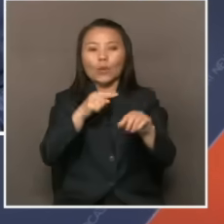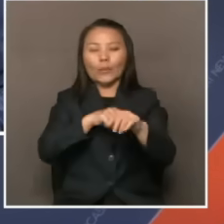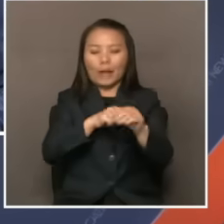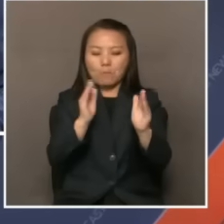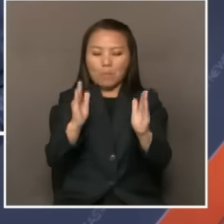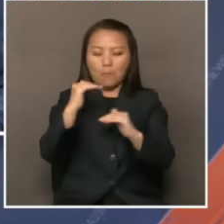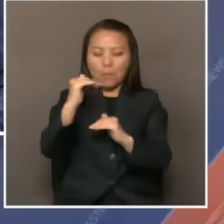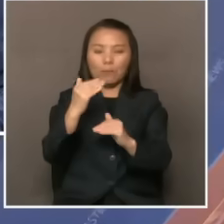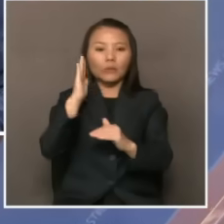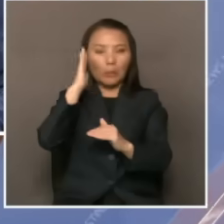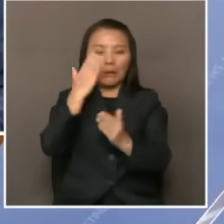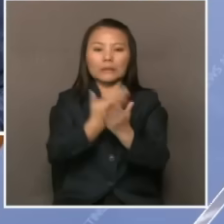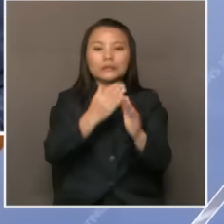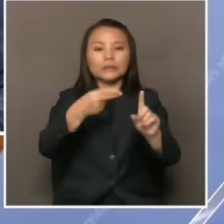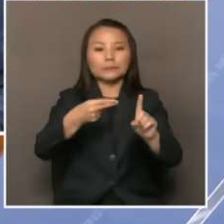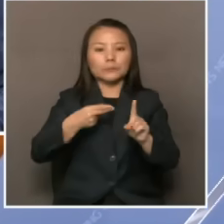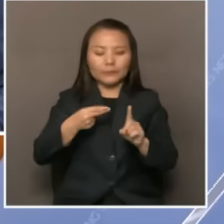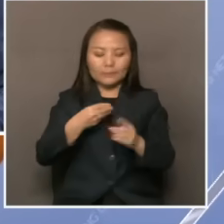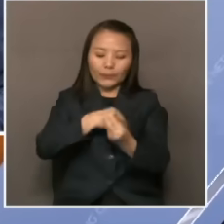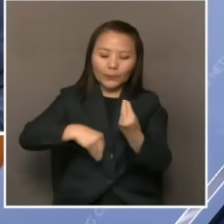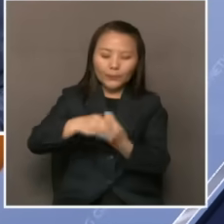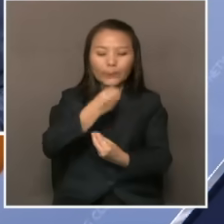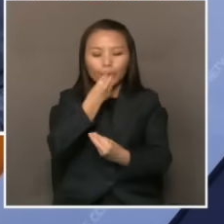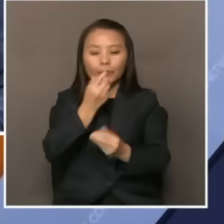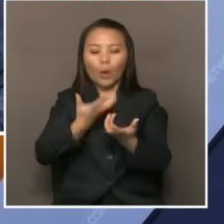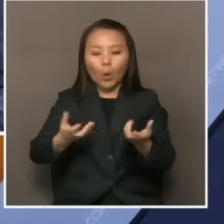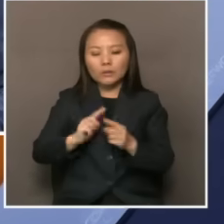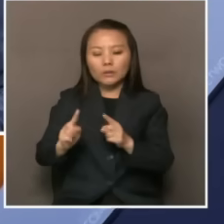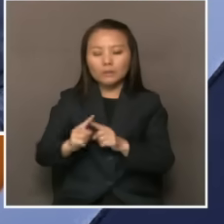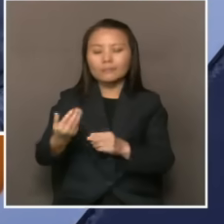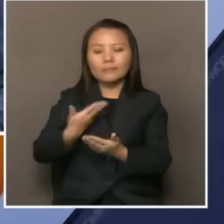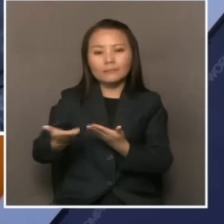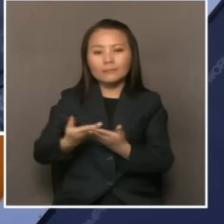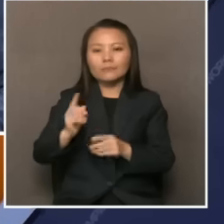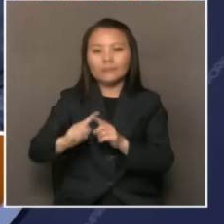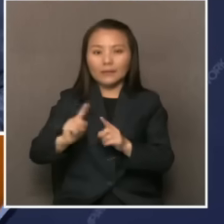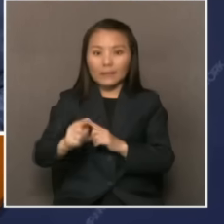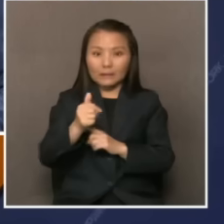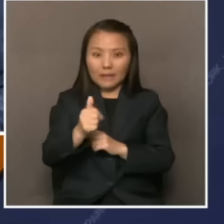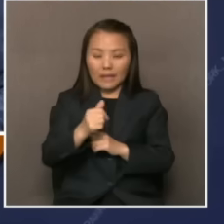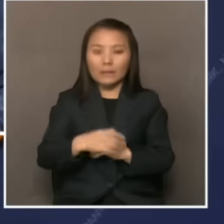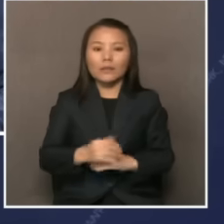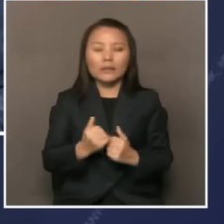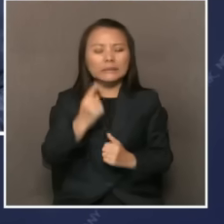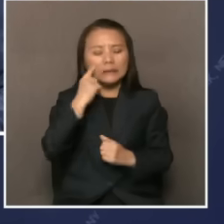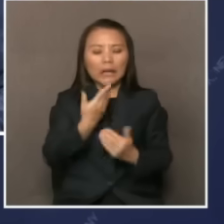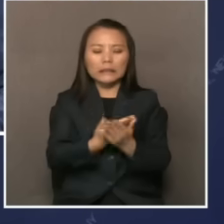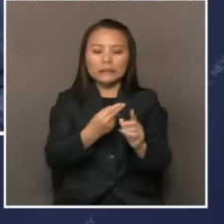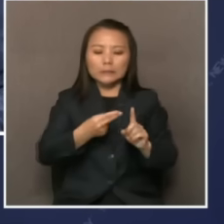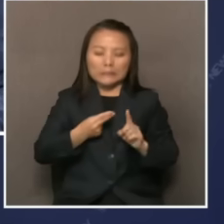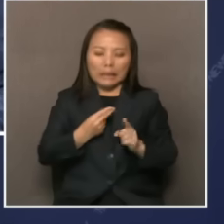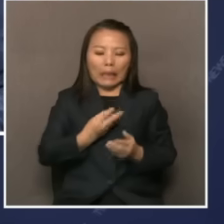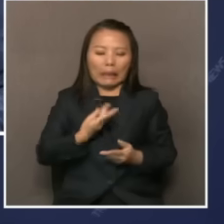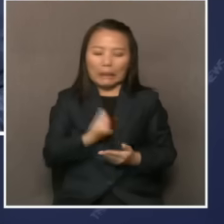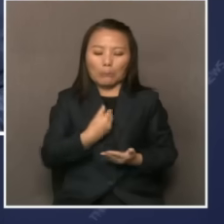เงิน 10,000บาทนะคะเข้ามาใช้ในการองชีพนะคะบรรเทาความเดือดร้อนต่างๆได้ก็ไม่ต้องรีบใช้ก็ได้นะคะคุณนิว